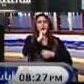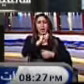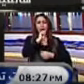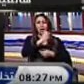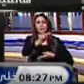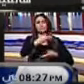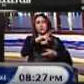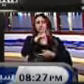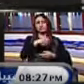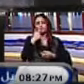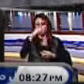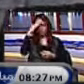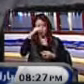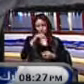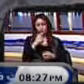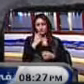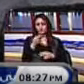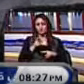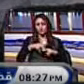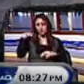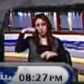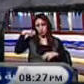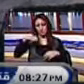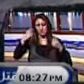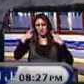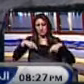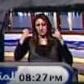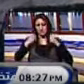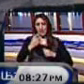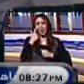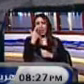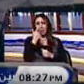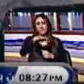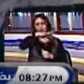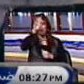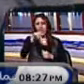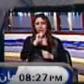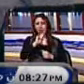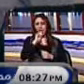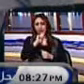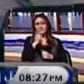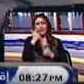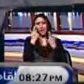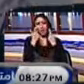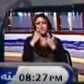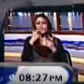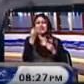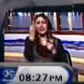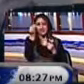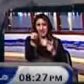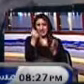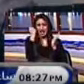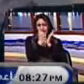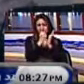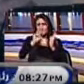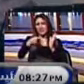شفيق رئيس اداره الصحه العامه والمجازر بوزاره الصحه، ارجوكم خلي بالكم من اللحمه، هناك 30 ختم ضاعوا وهذه